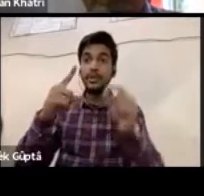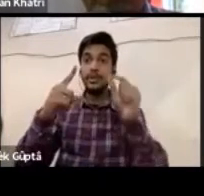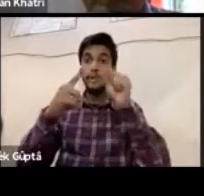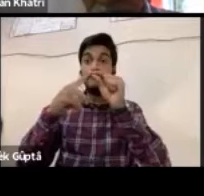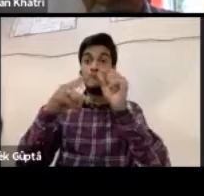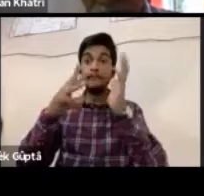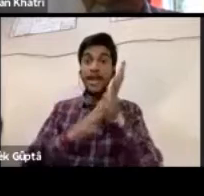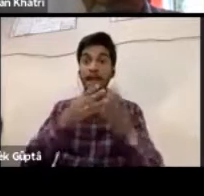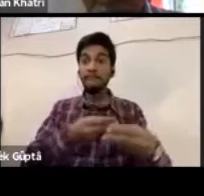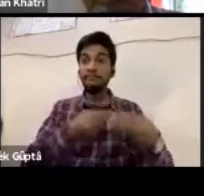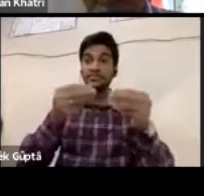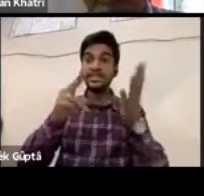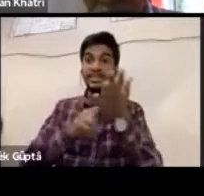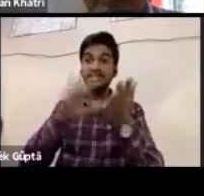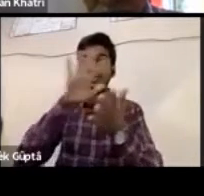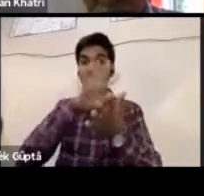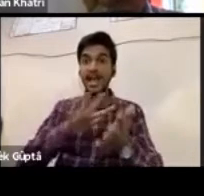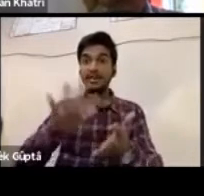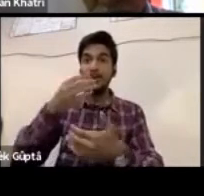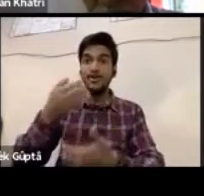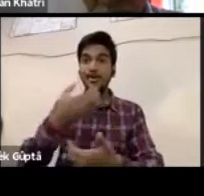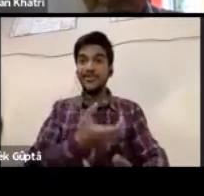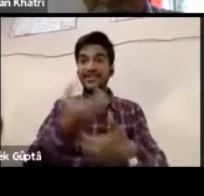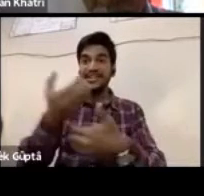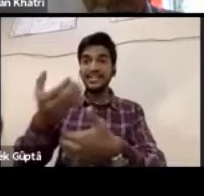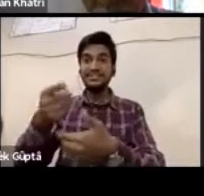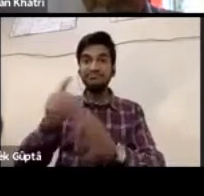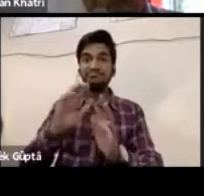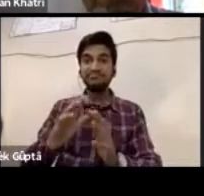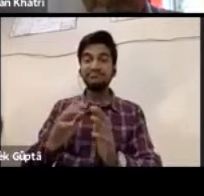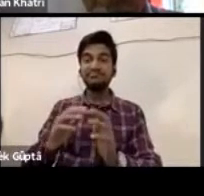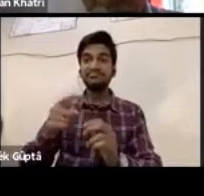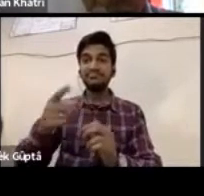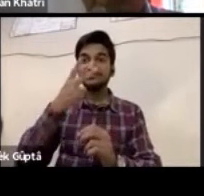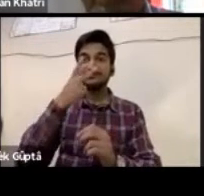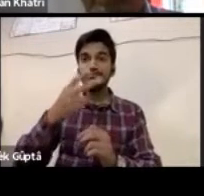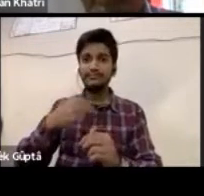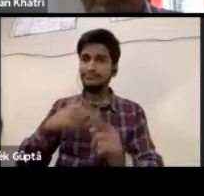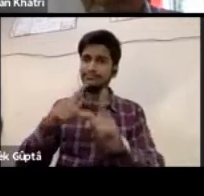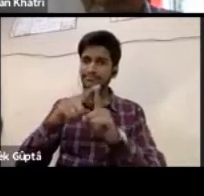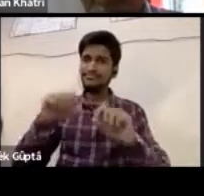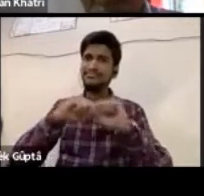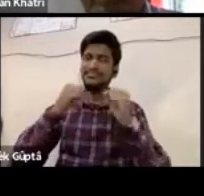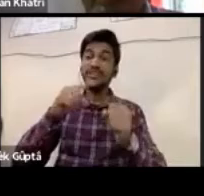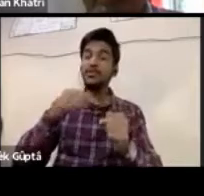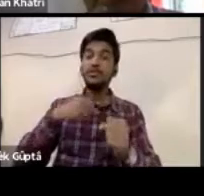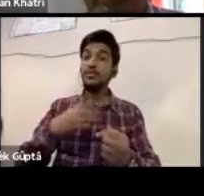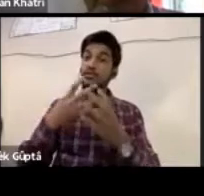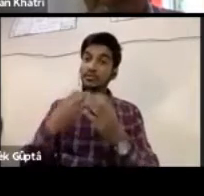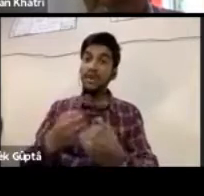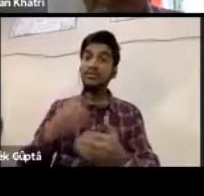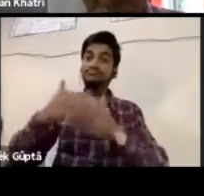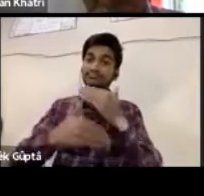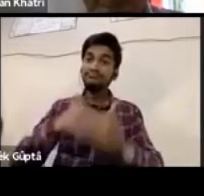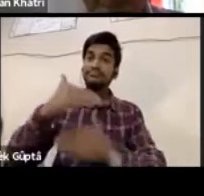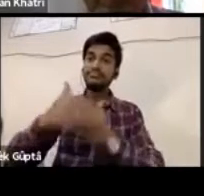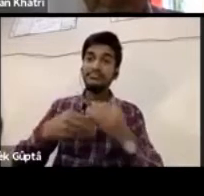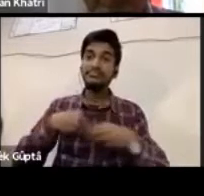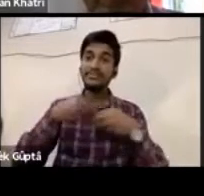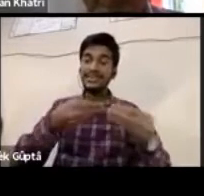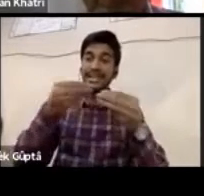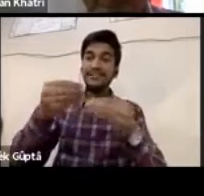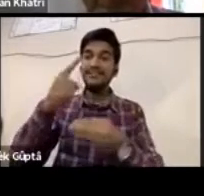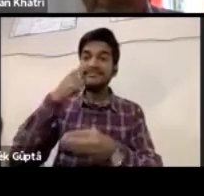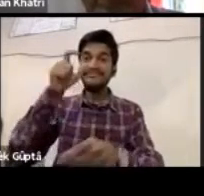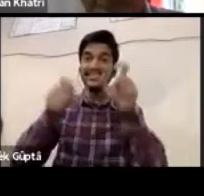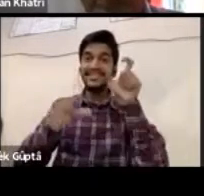अवार्ड. एंड देन देयर वाज लाइक अ काइंड ऑफ नो लुकिंग बैक. मैं ज्यादा करके वुमेन विद डिसेबिलिटीज के लिए